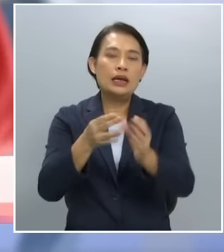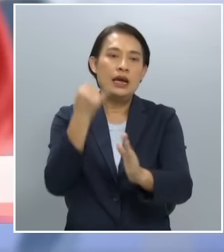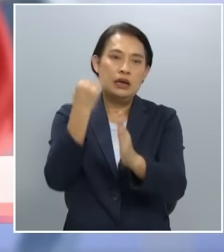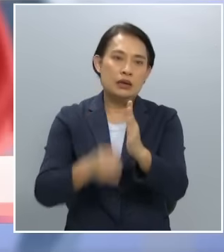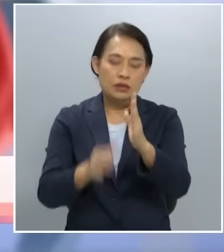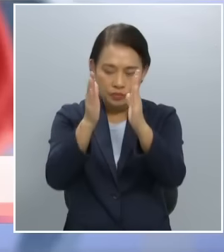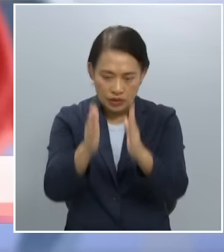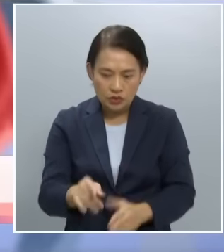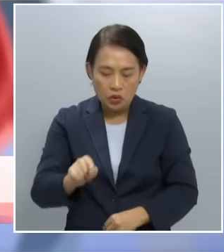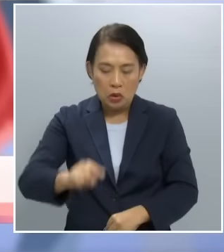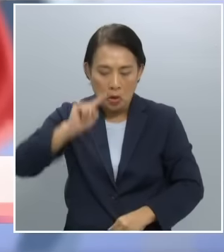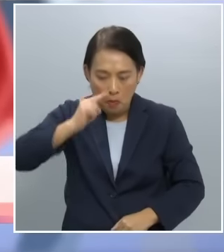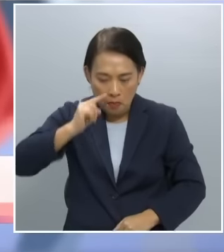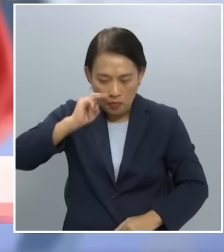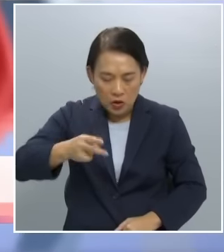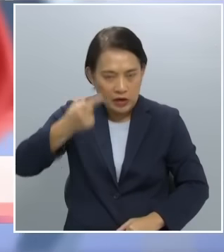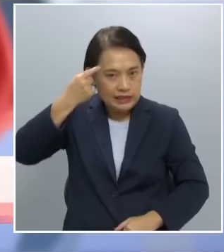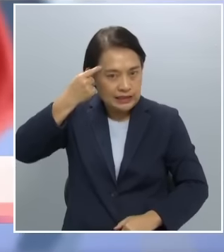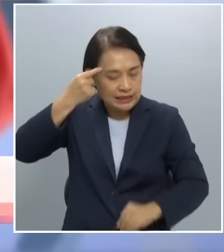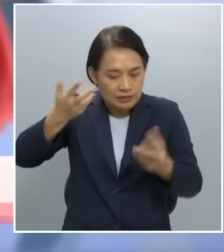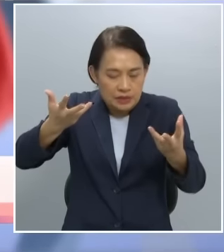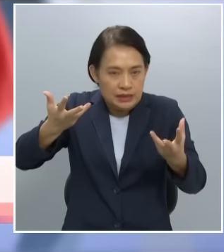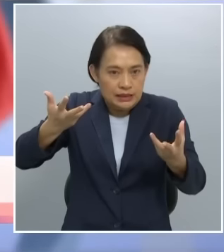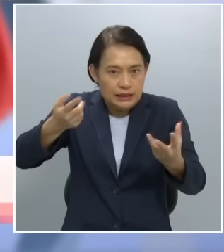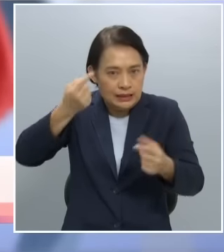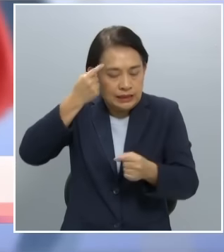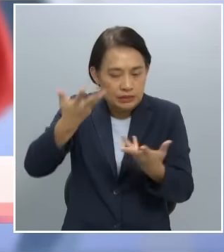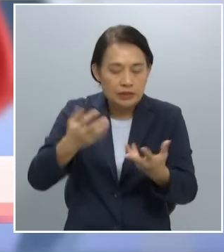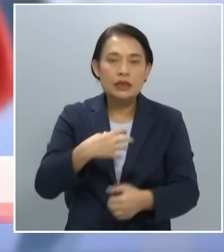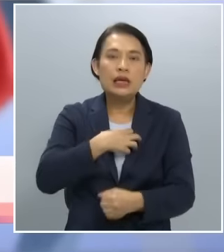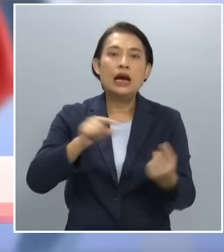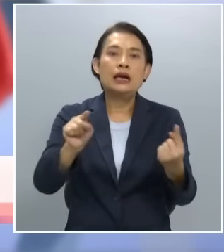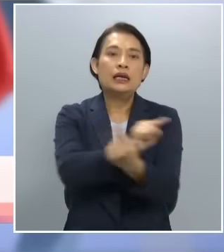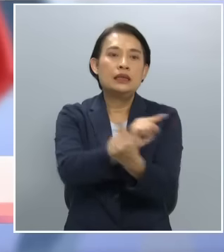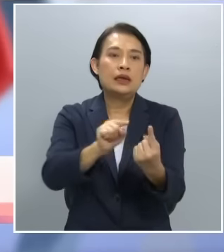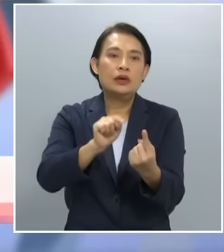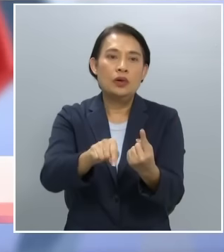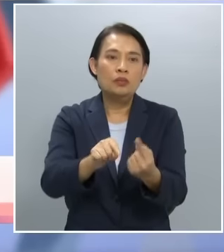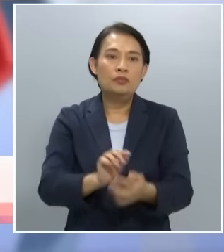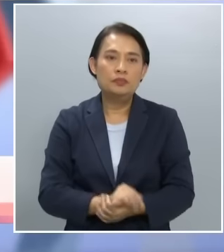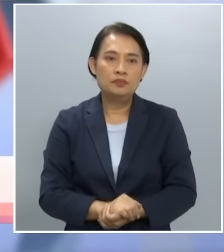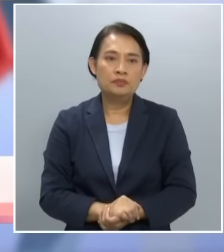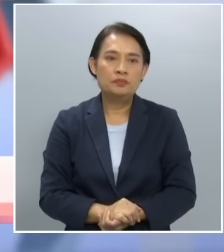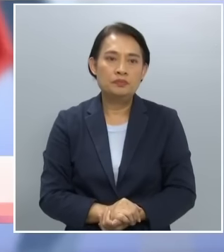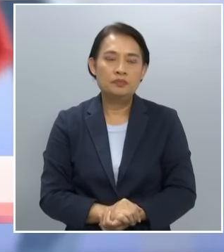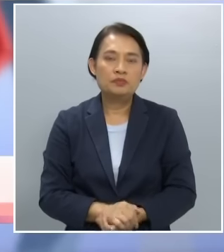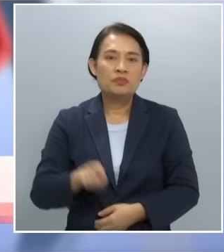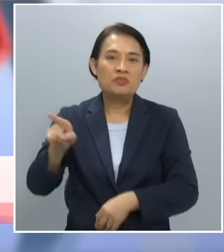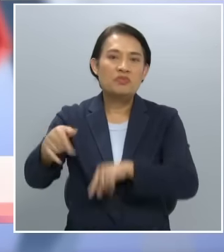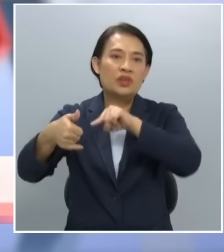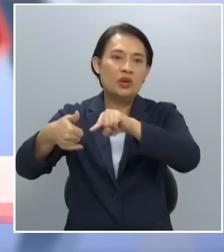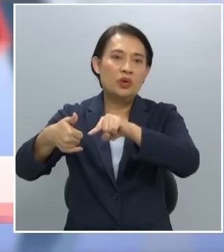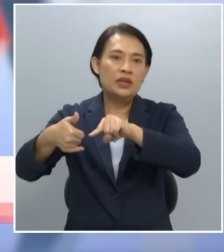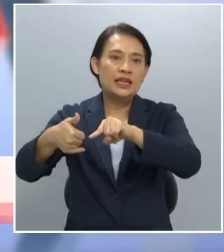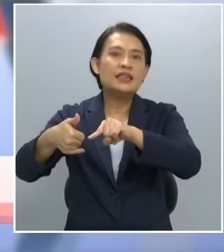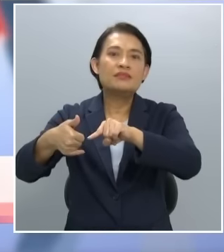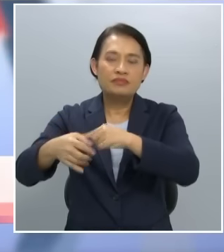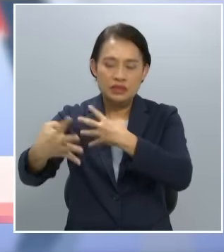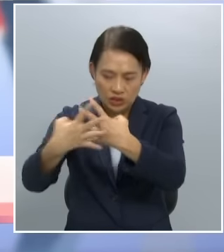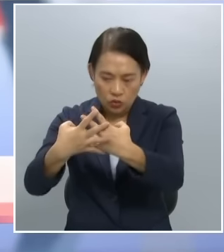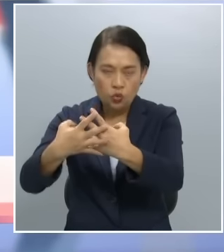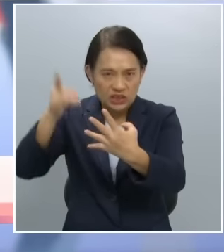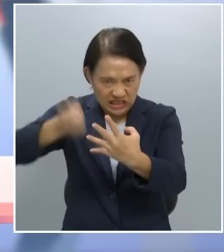อีกอาจจะไม่สำนึกครับคนประเภทนี้อยากจะให้สังคมครับช่วยเอาคนเนี้ยครับออาจจะต้องติดคุก